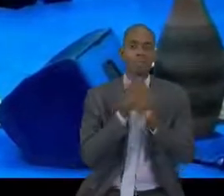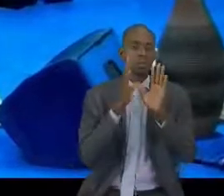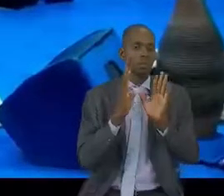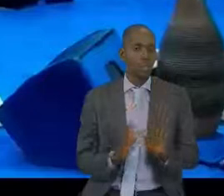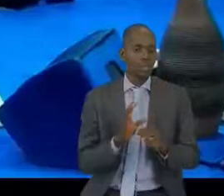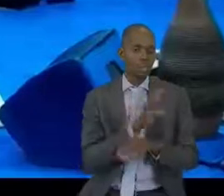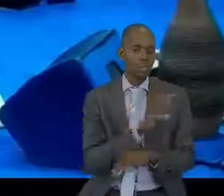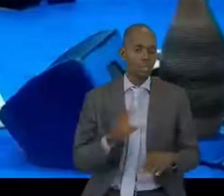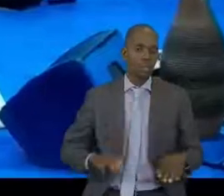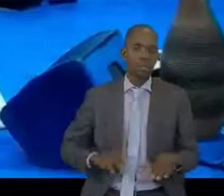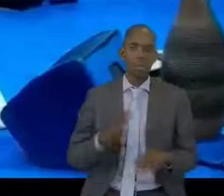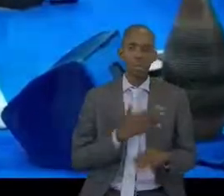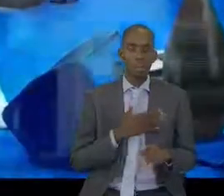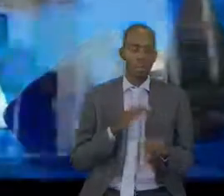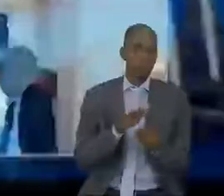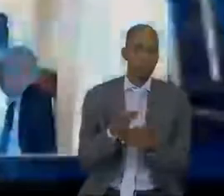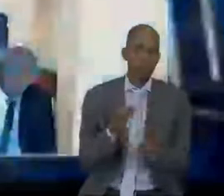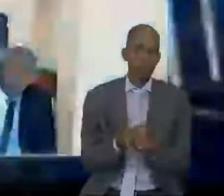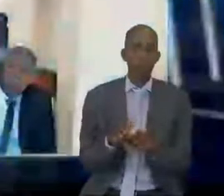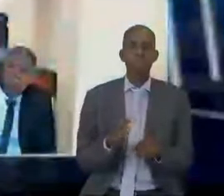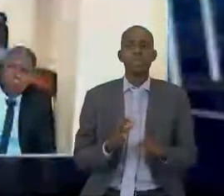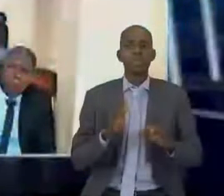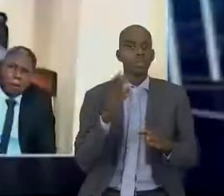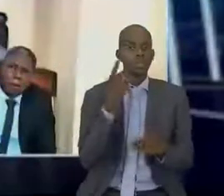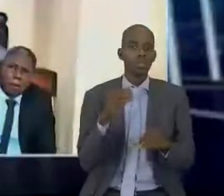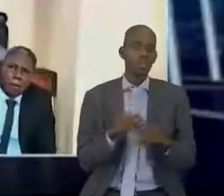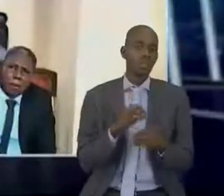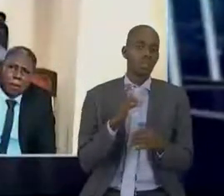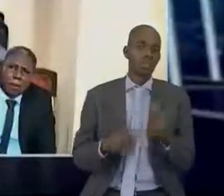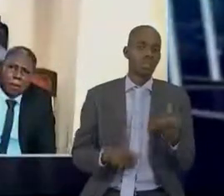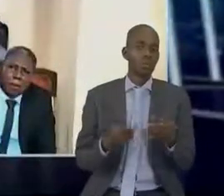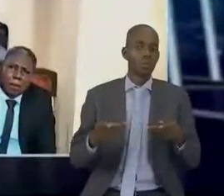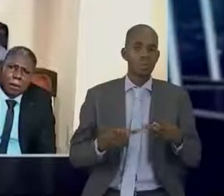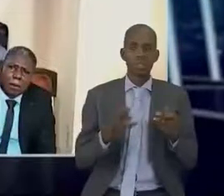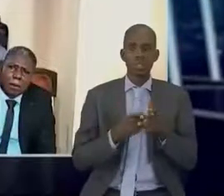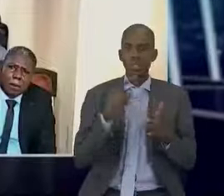ma suffisance. Voyez la dernière phrase.